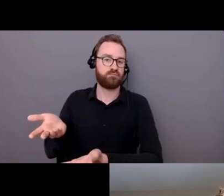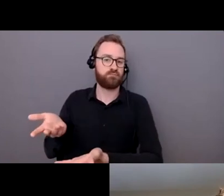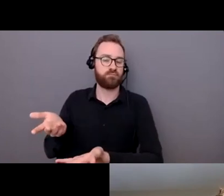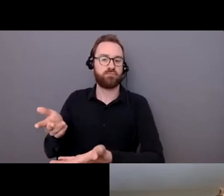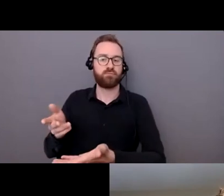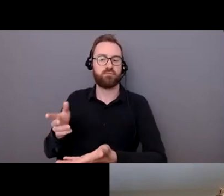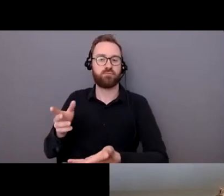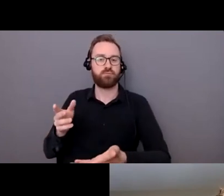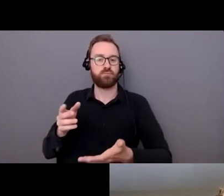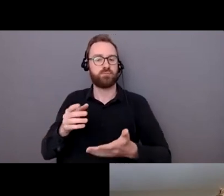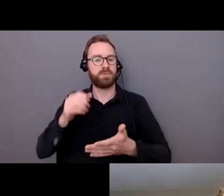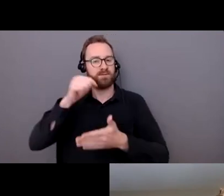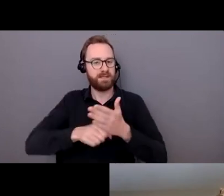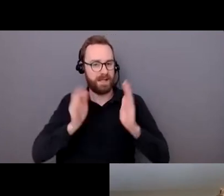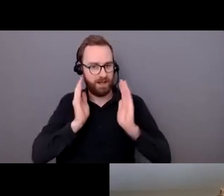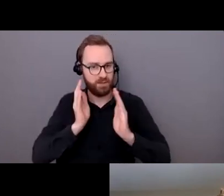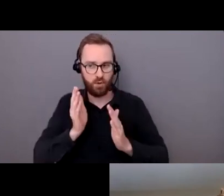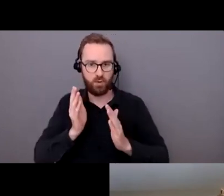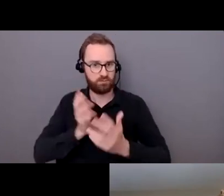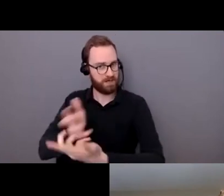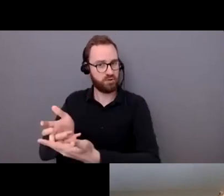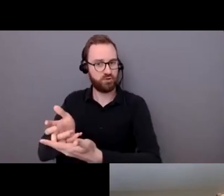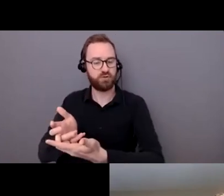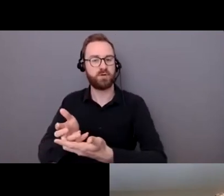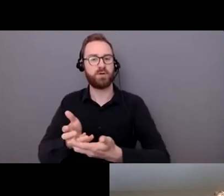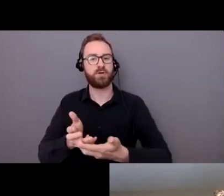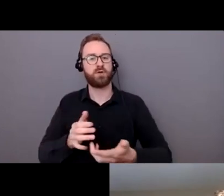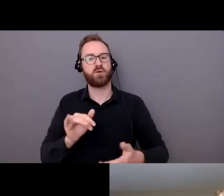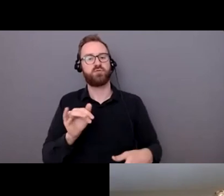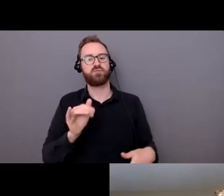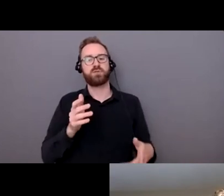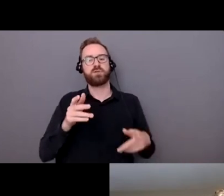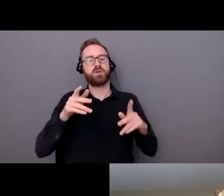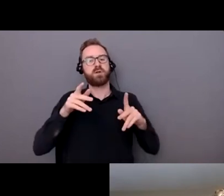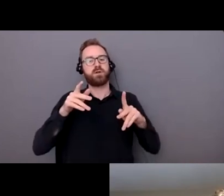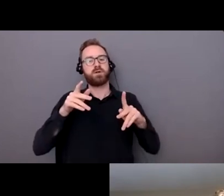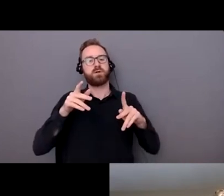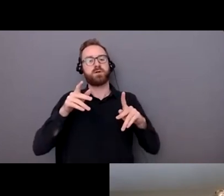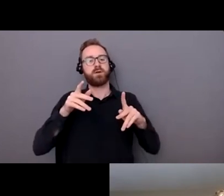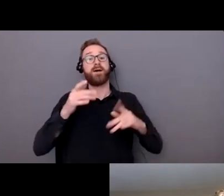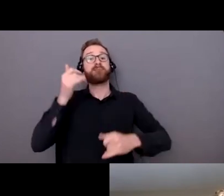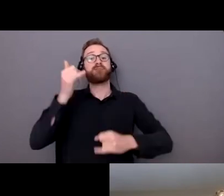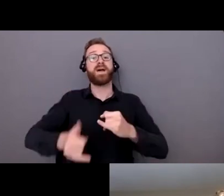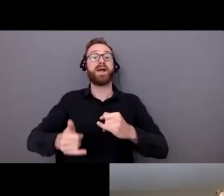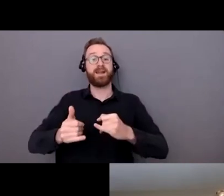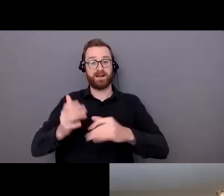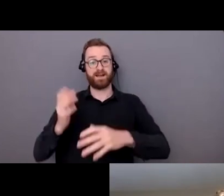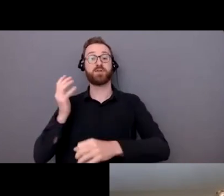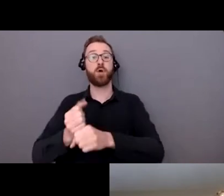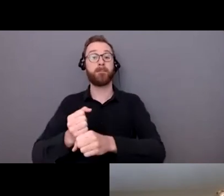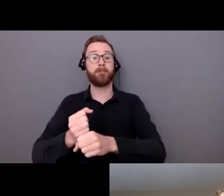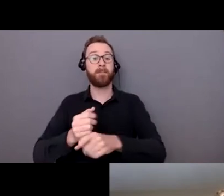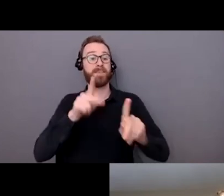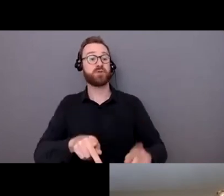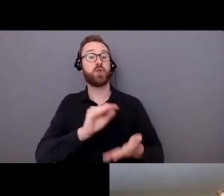trouble déficitaire de l'attention. Puis, il peut être bon aussi au facilitateur pour la personne qui devra faire le résumé de la présentation parce qu'il va avoir